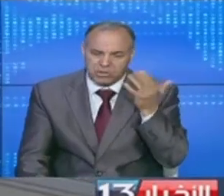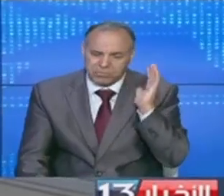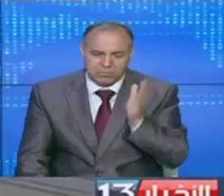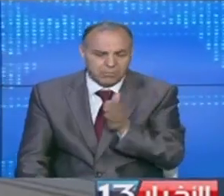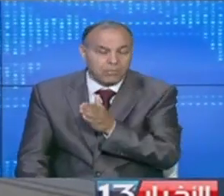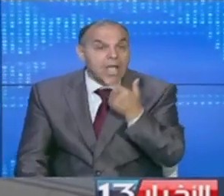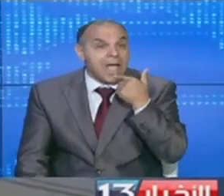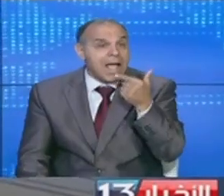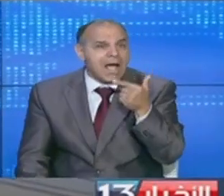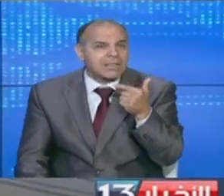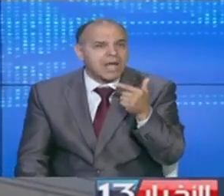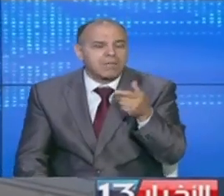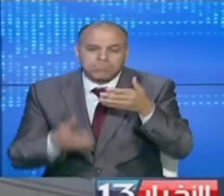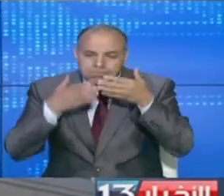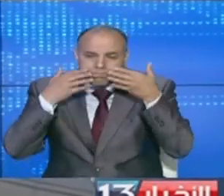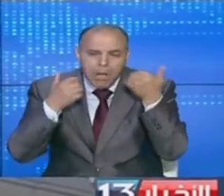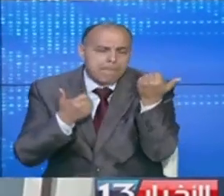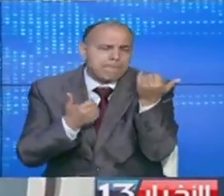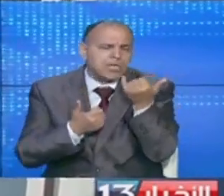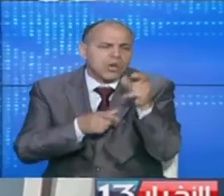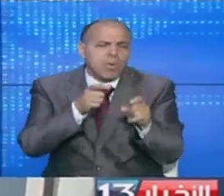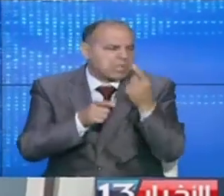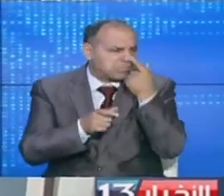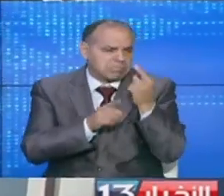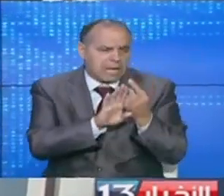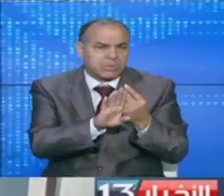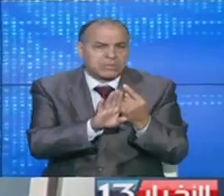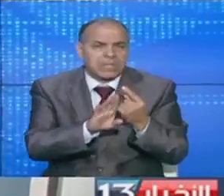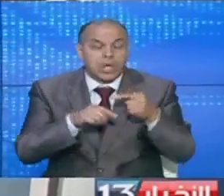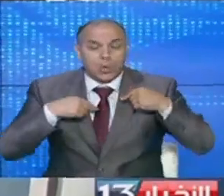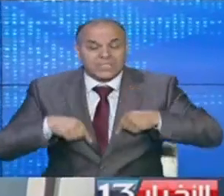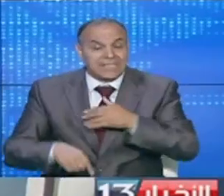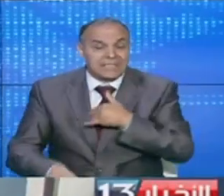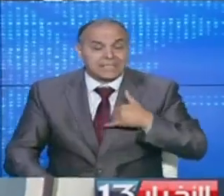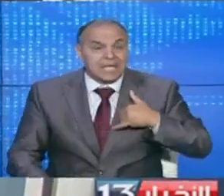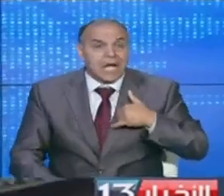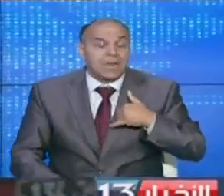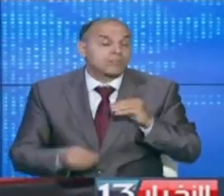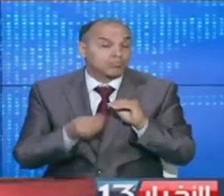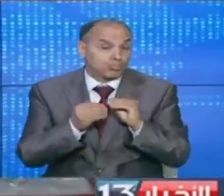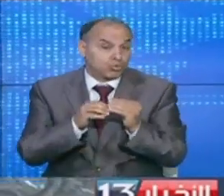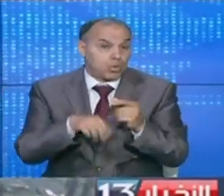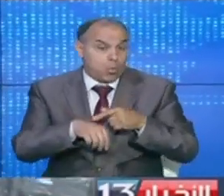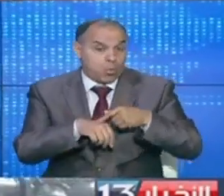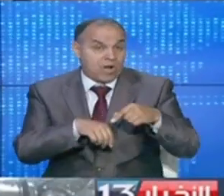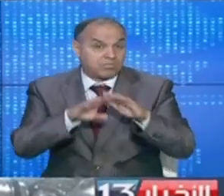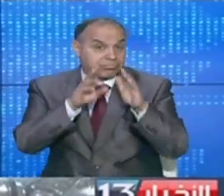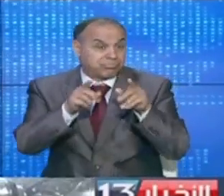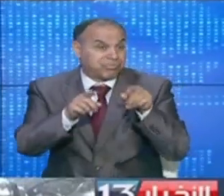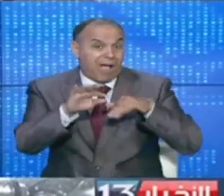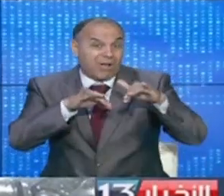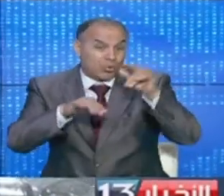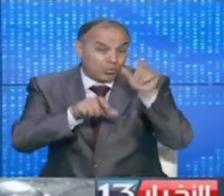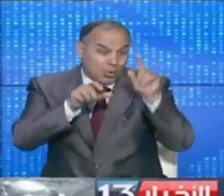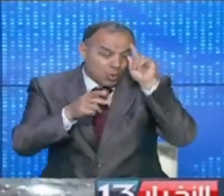عدم وضع اغلب المواطنين اعتبره وزير الصحه من ابرز الاخلالات في فتره الحجر الصحي الموجهه